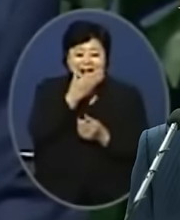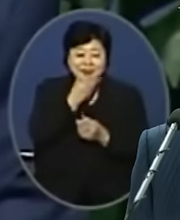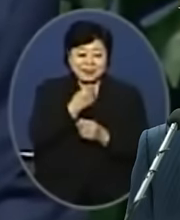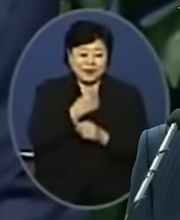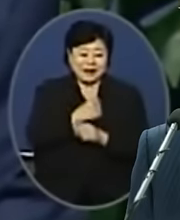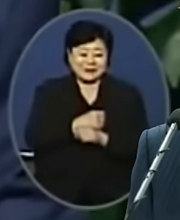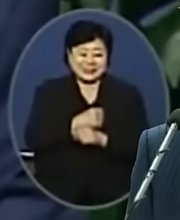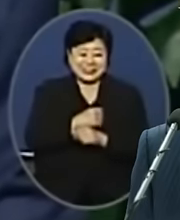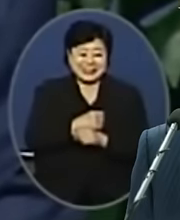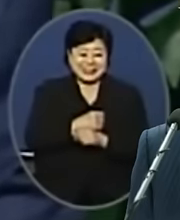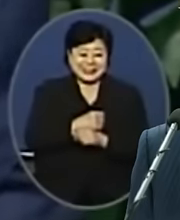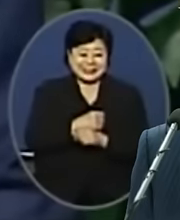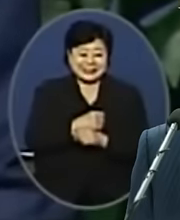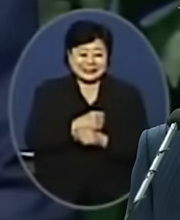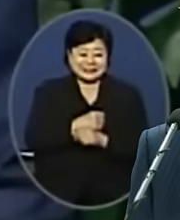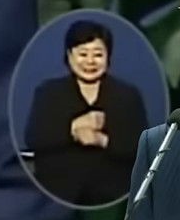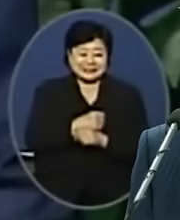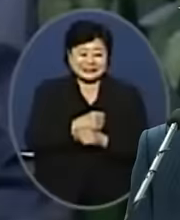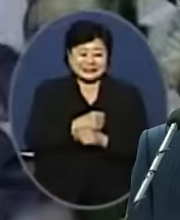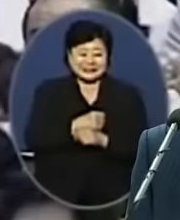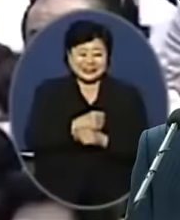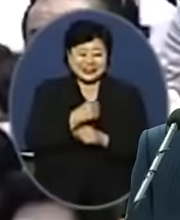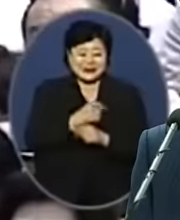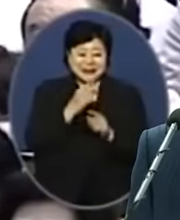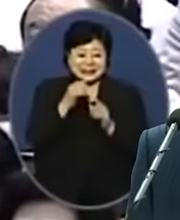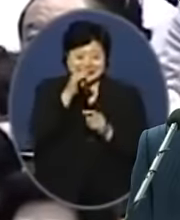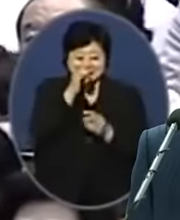행복합니다. 희망이 있습니다.